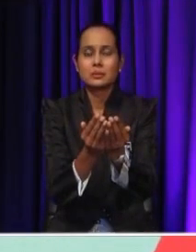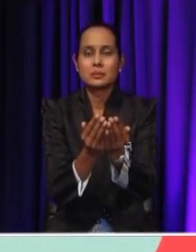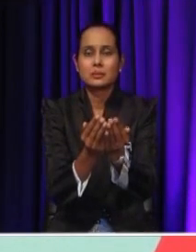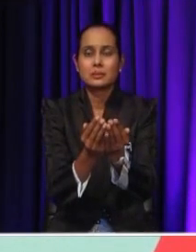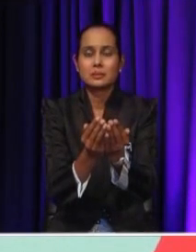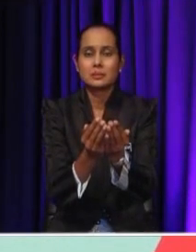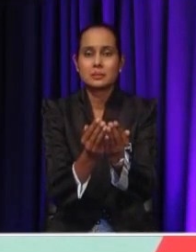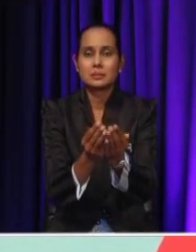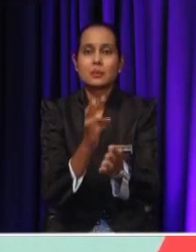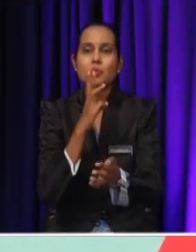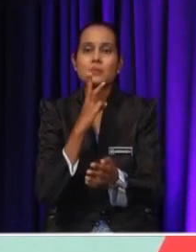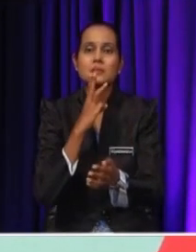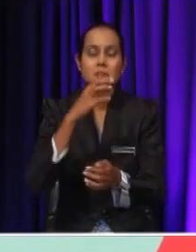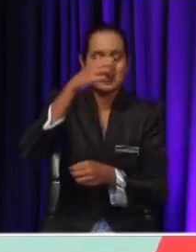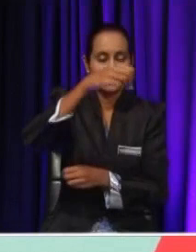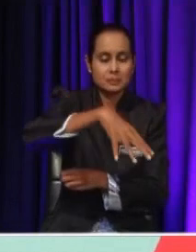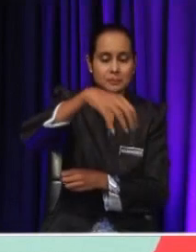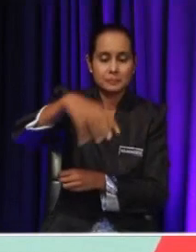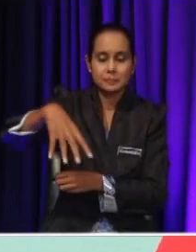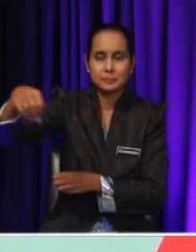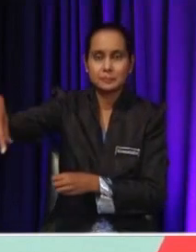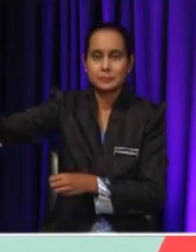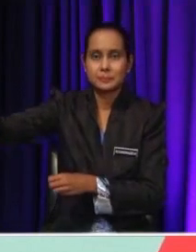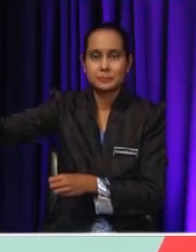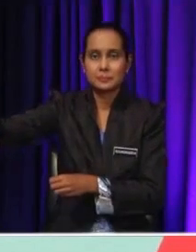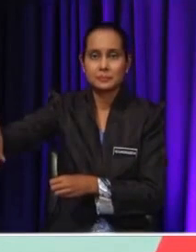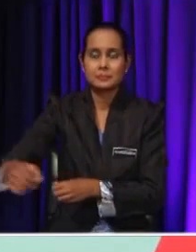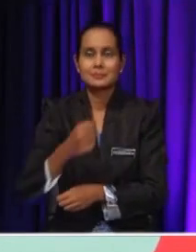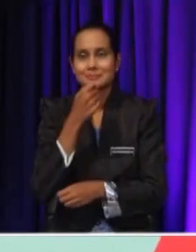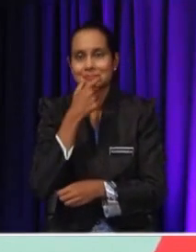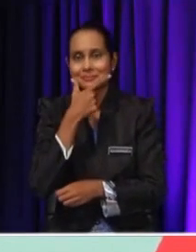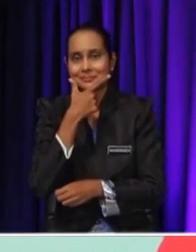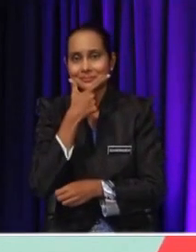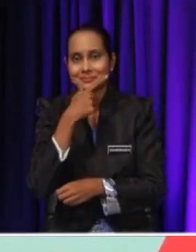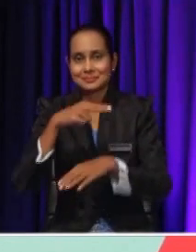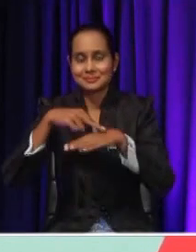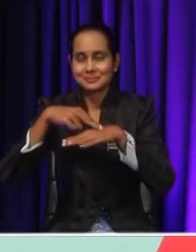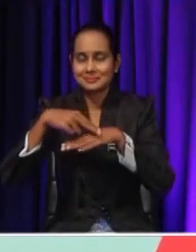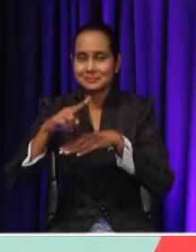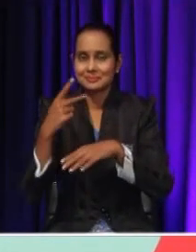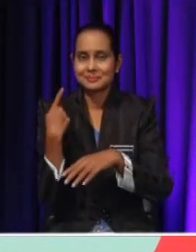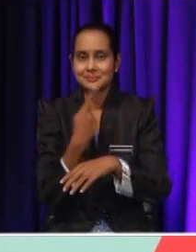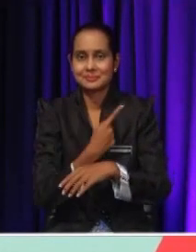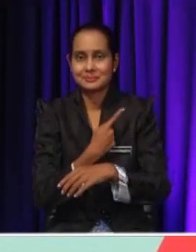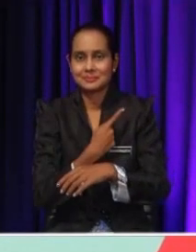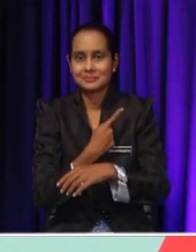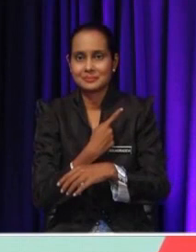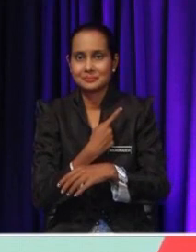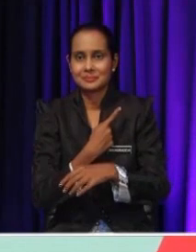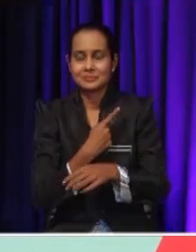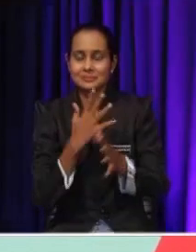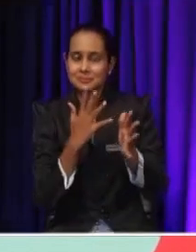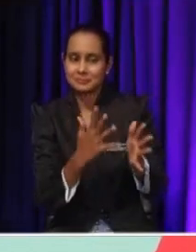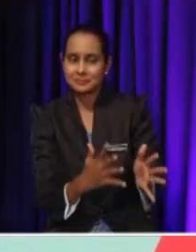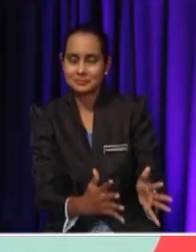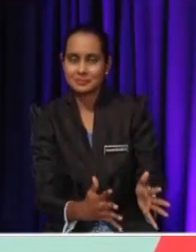mawar kami siramkan senyum Kamboja menghantar kami meninggalkan makam